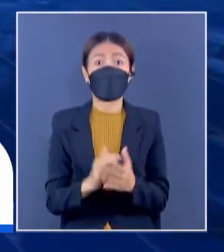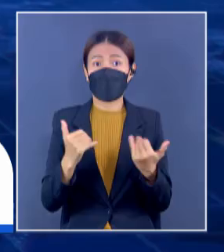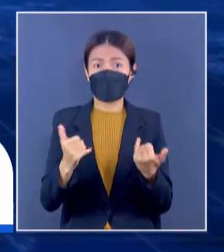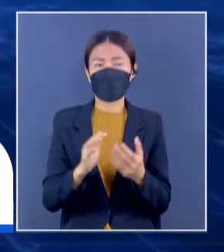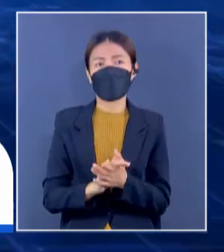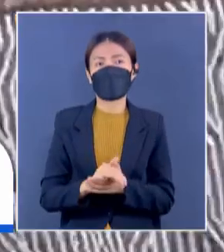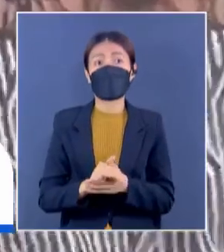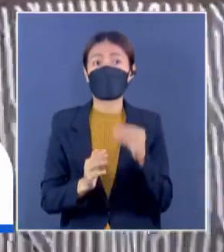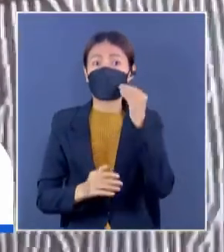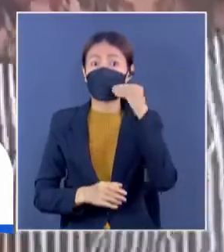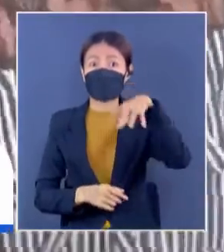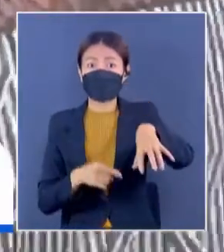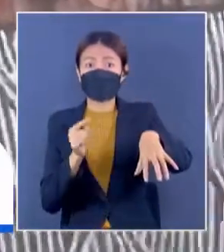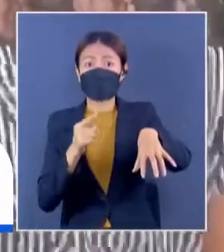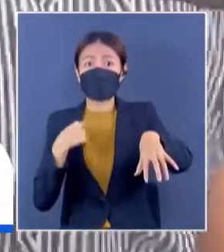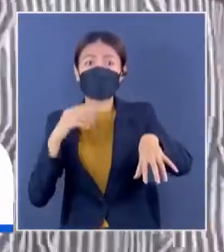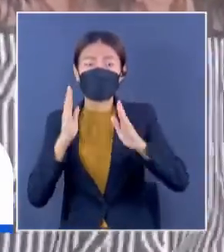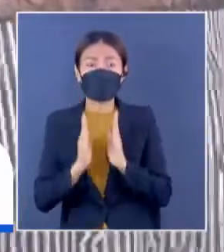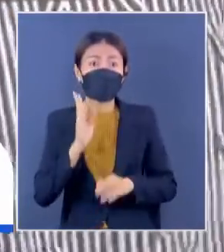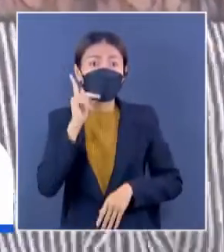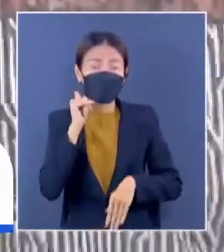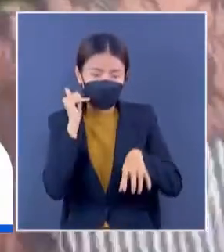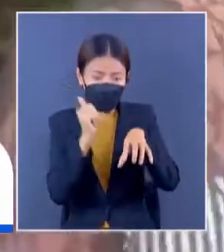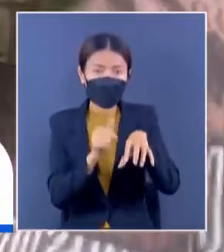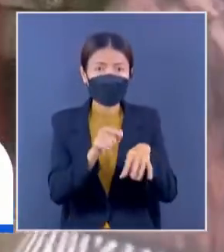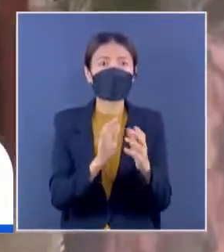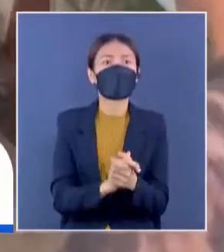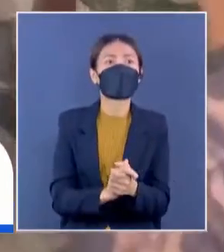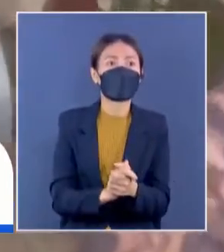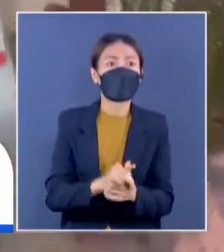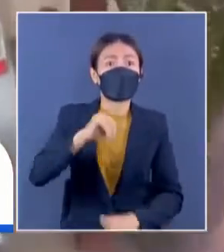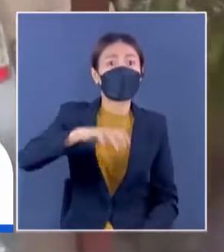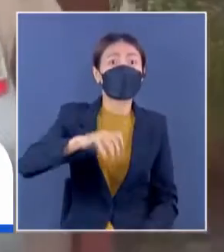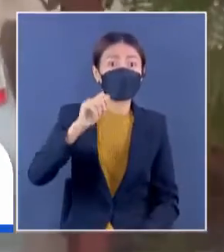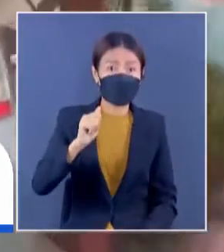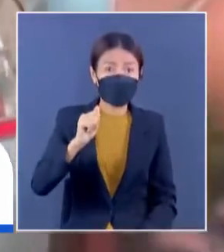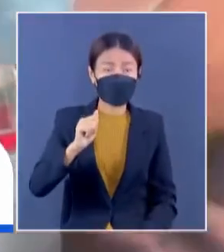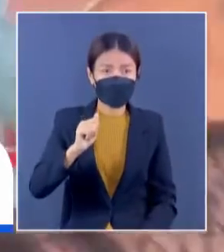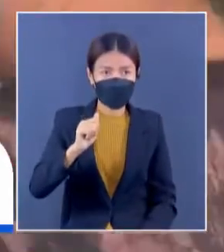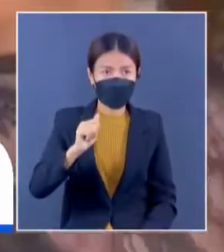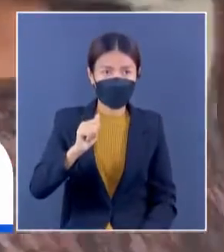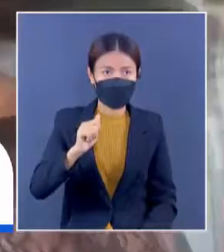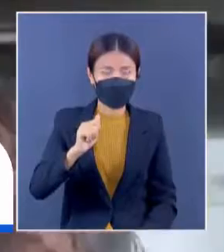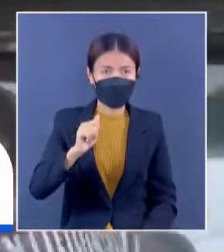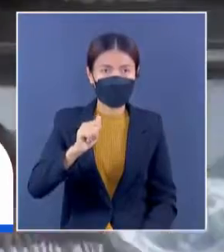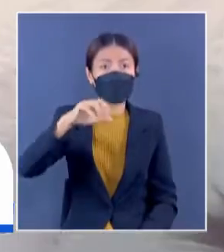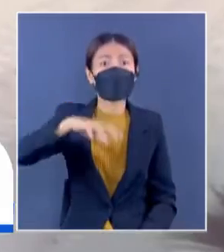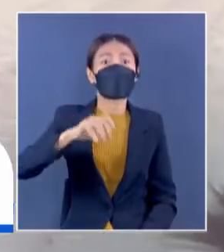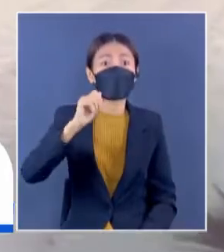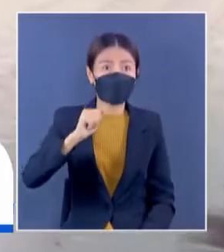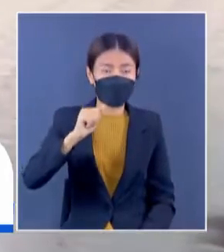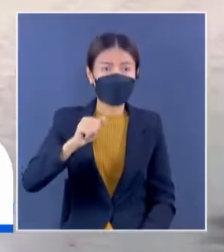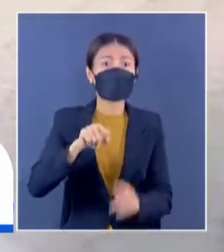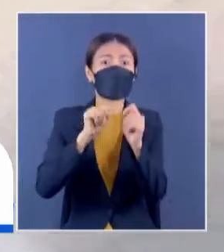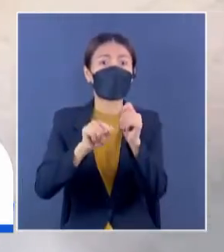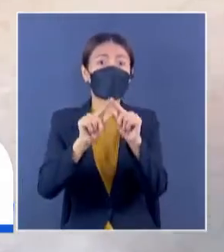าวเนี่ยก็ลงไปบ้านที่เกิดเหตุอยู่ในพื้นที่ท่ามะขามอำเภอเมืองจังหวัดกาญจนบุรีค่ะไปเจอกับเจ้าของบ้านก็คือนายประ